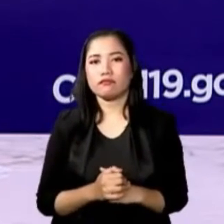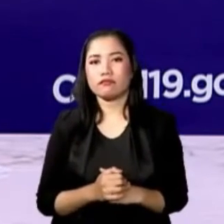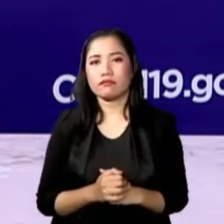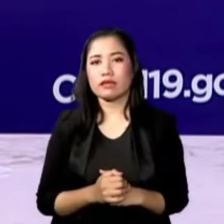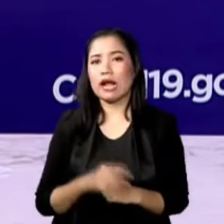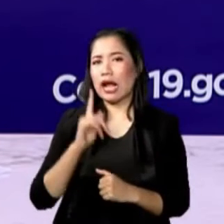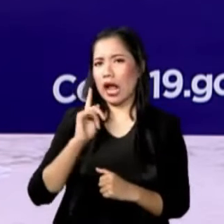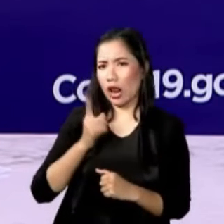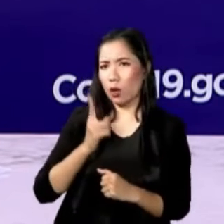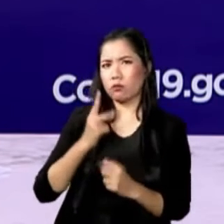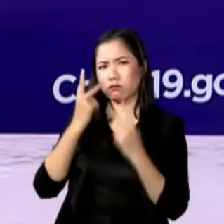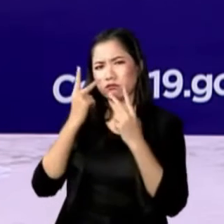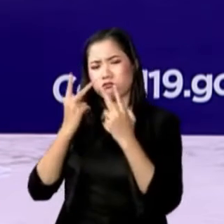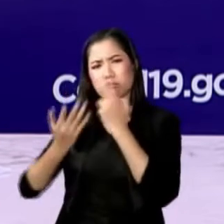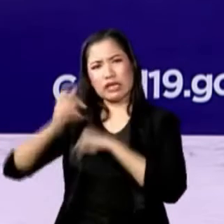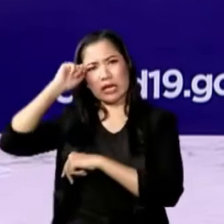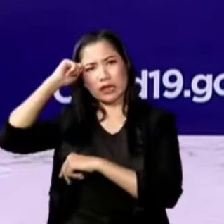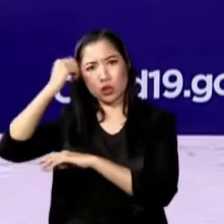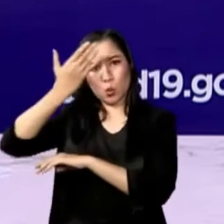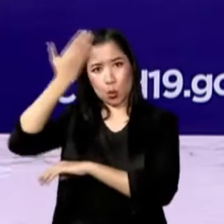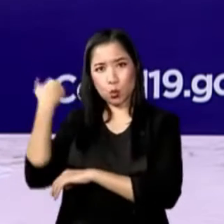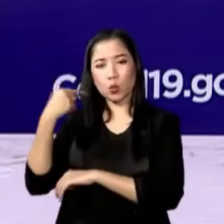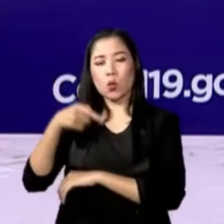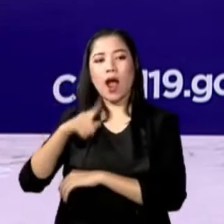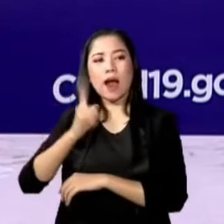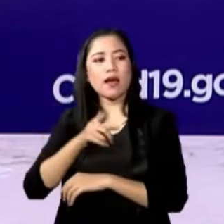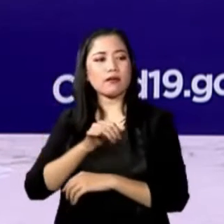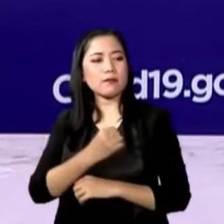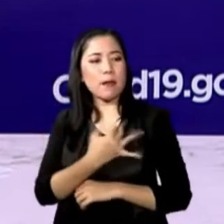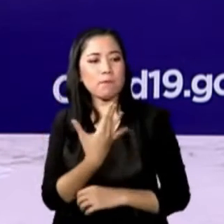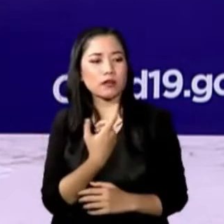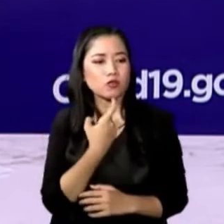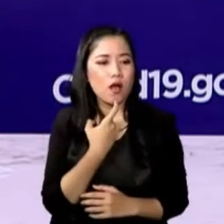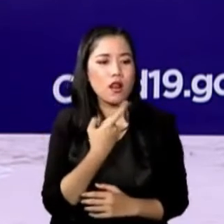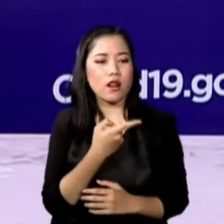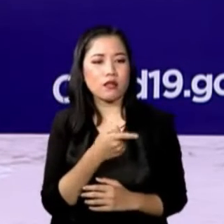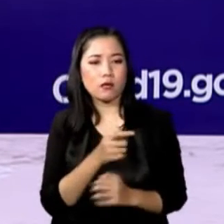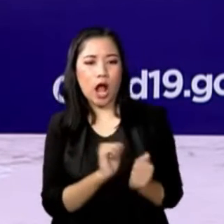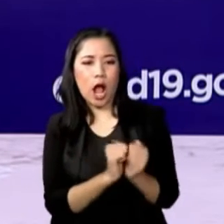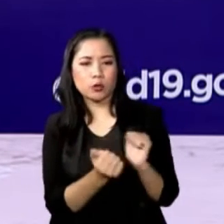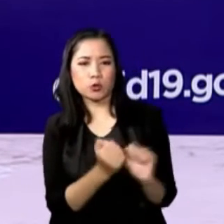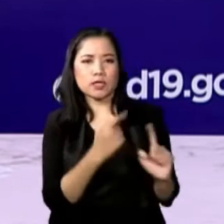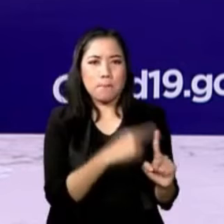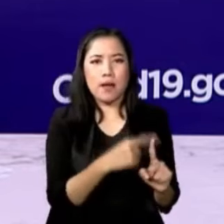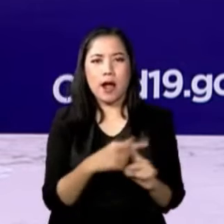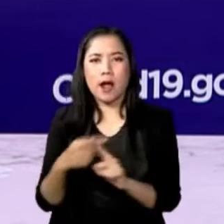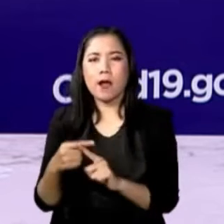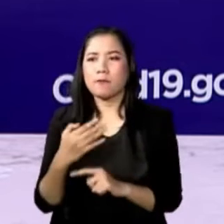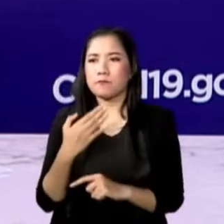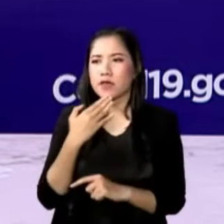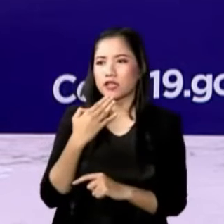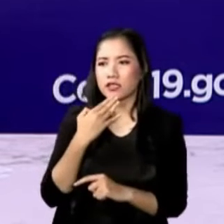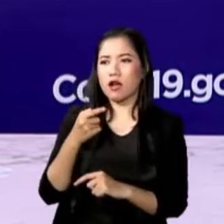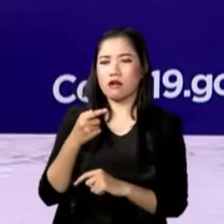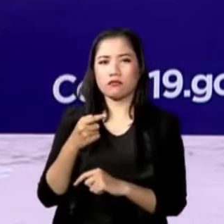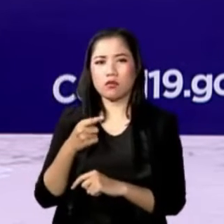Apabila kita refleksi ke belakang, dampak dari intervensi terhadap kenaikan kasus selalu memakan waktu